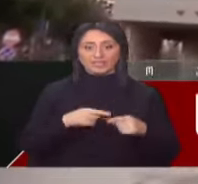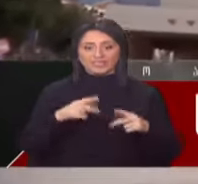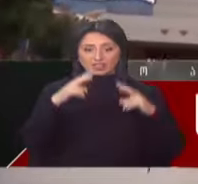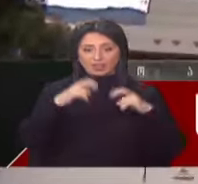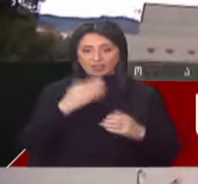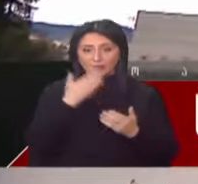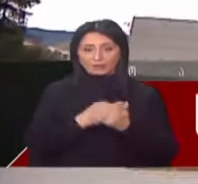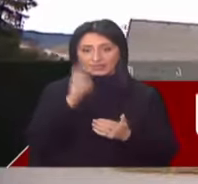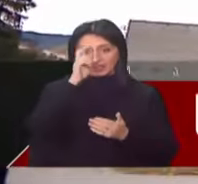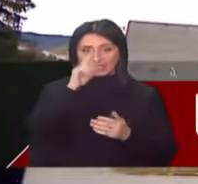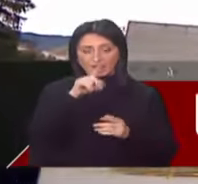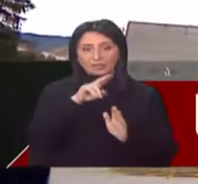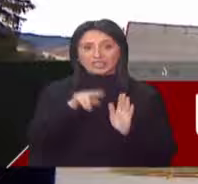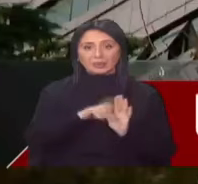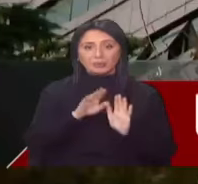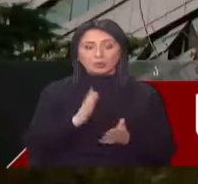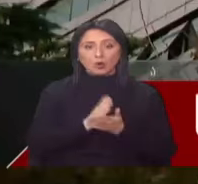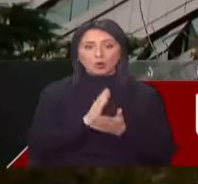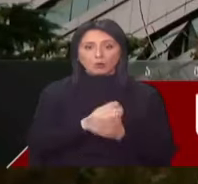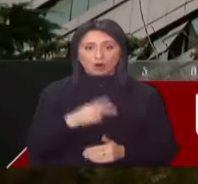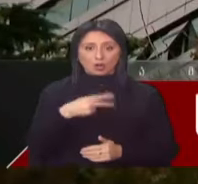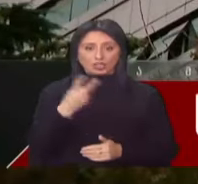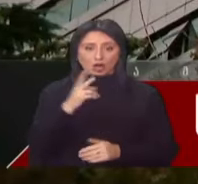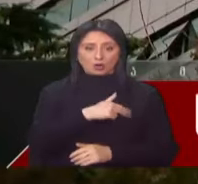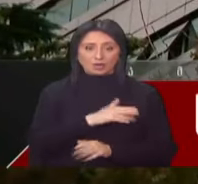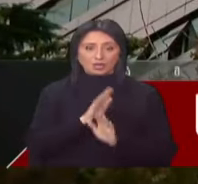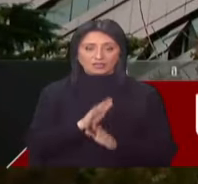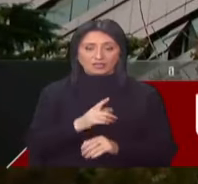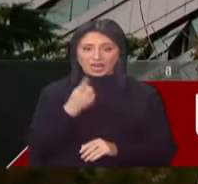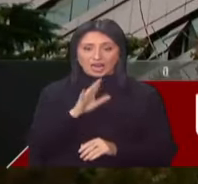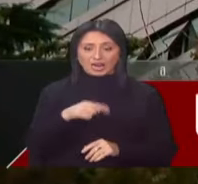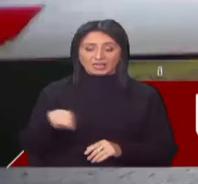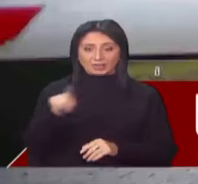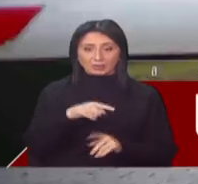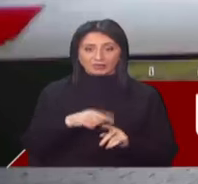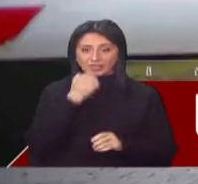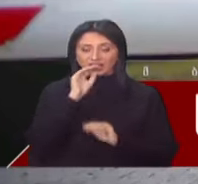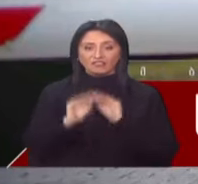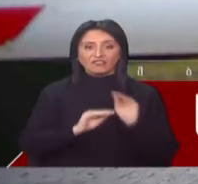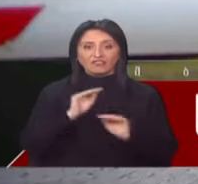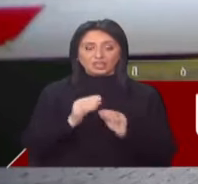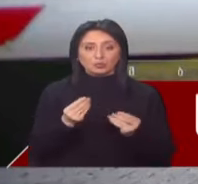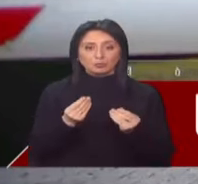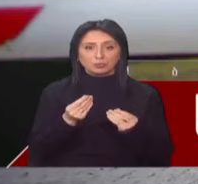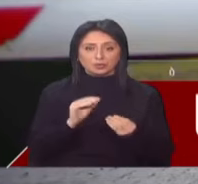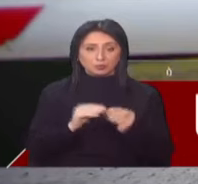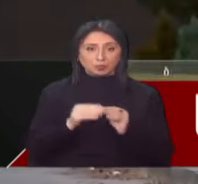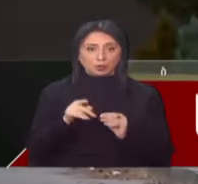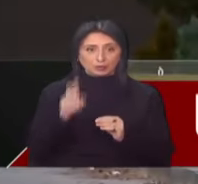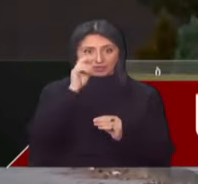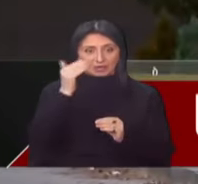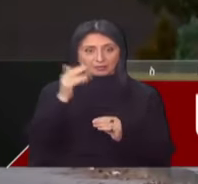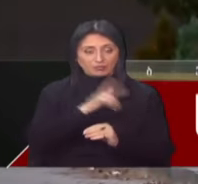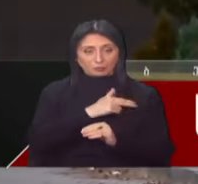კვლევის მიხედვით, სახელმწიფოს დაქვემდებარებაში მყოფი 22 კლინიკიდან არაერთი მათგანი ინფრასტრუქტურული და ფინანსური პრობლემის წინაშე